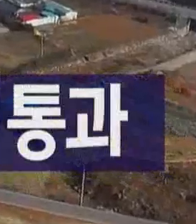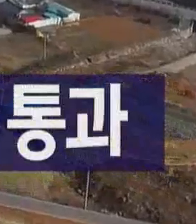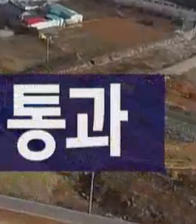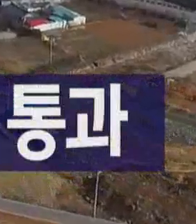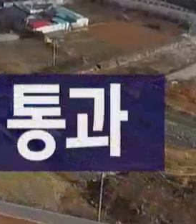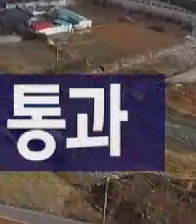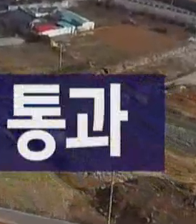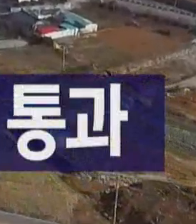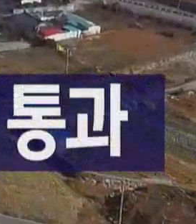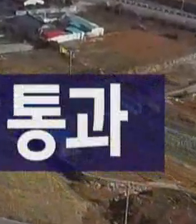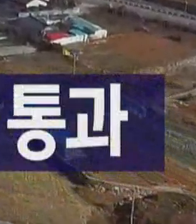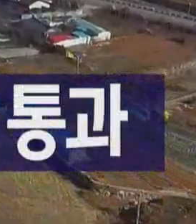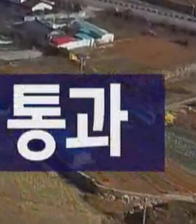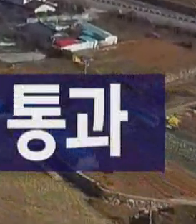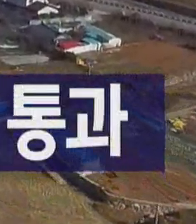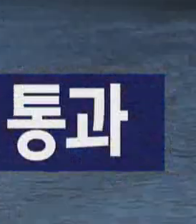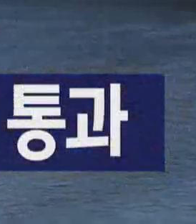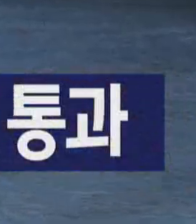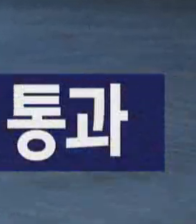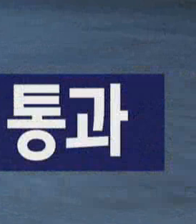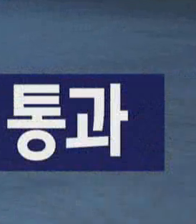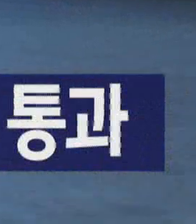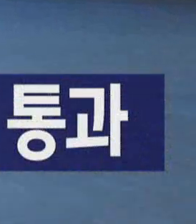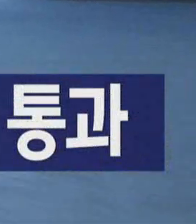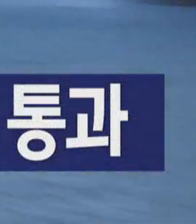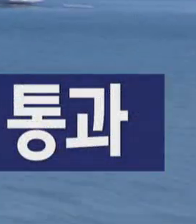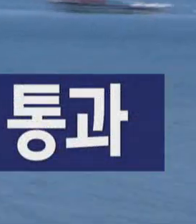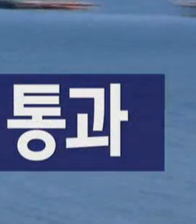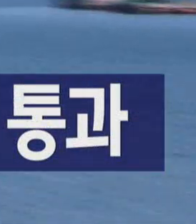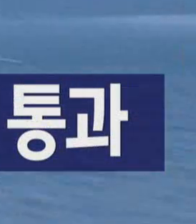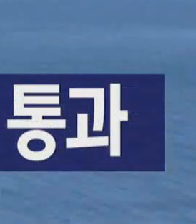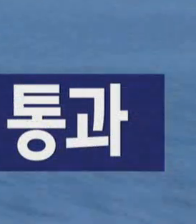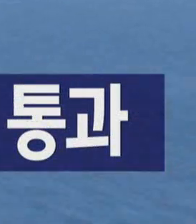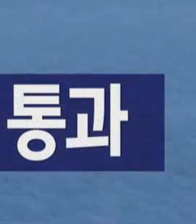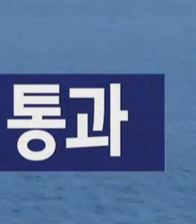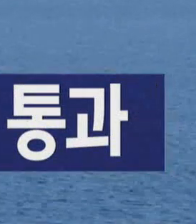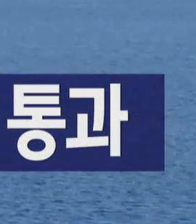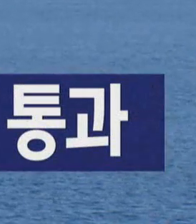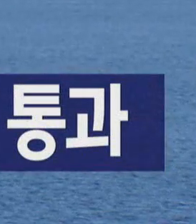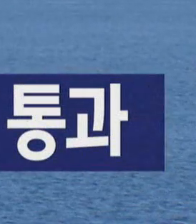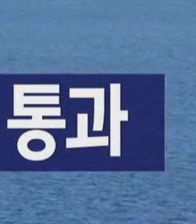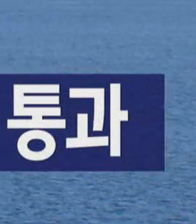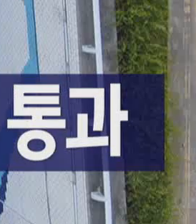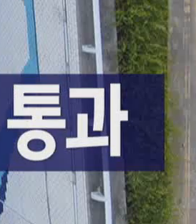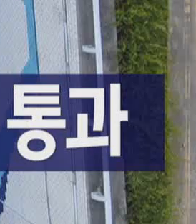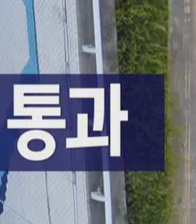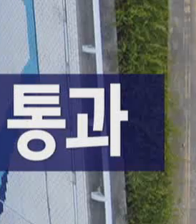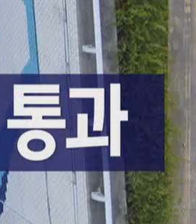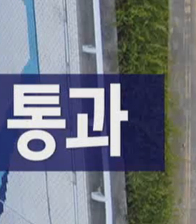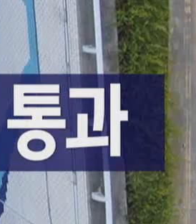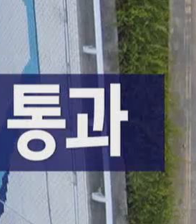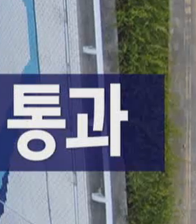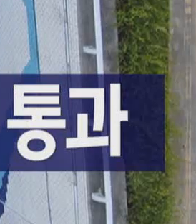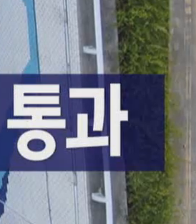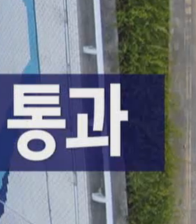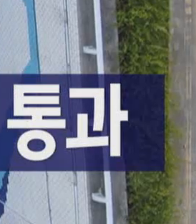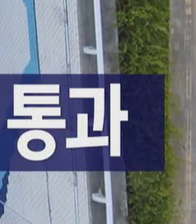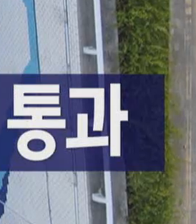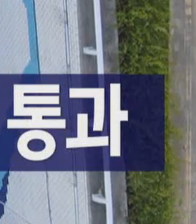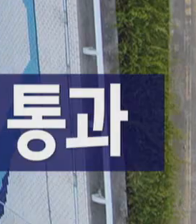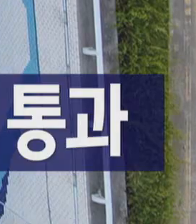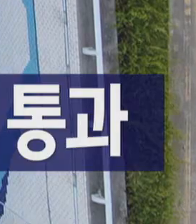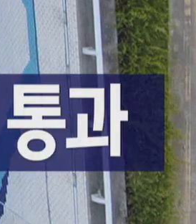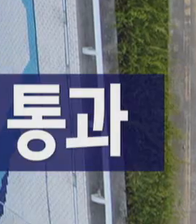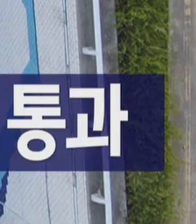영호남의 오랜 숙원 사업이던 여수남해가 해저터널이 정부의 예비타당성 조사를 통과했습니다. 남해안 전체의 신성장 동력이